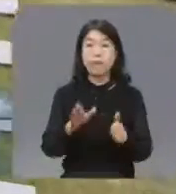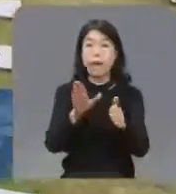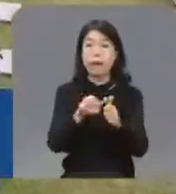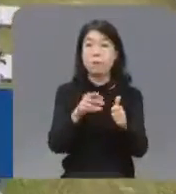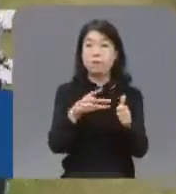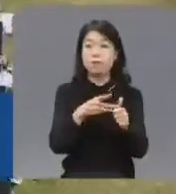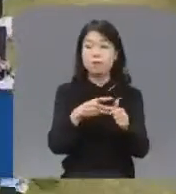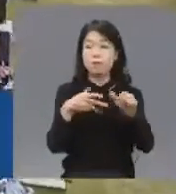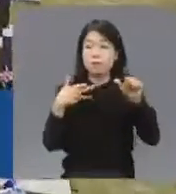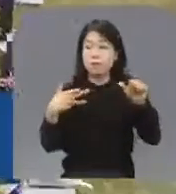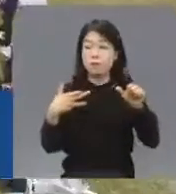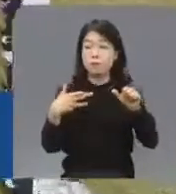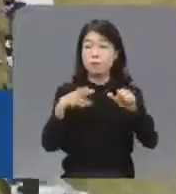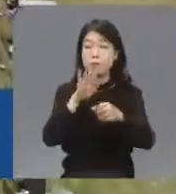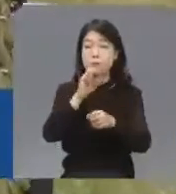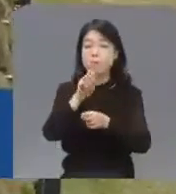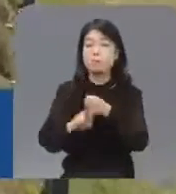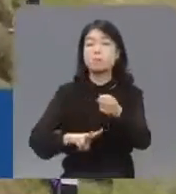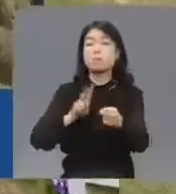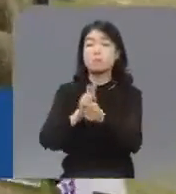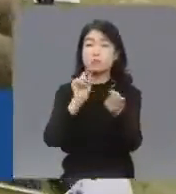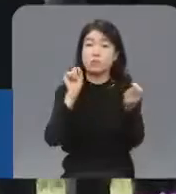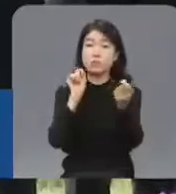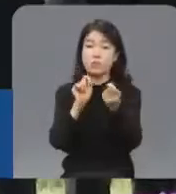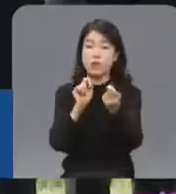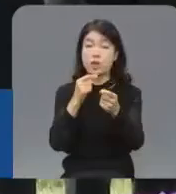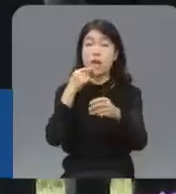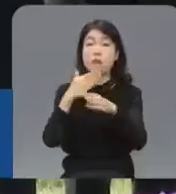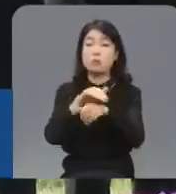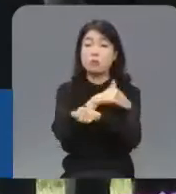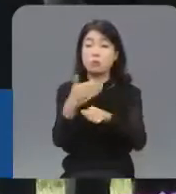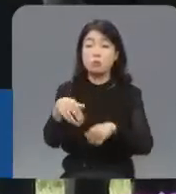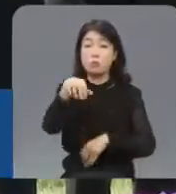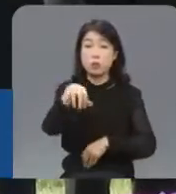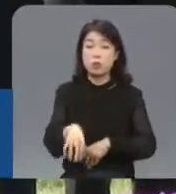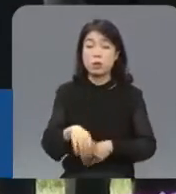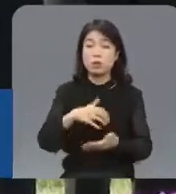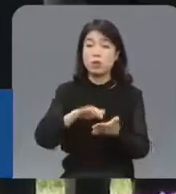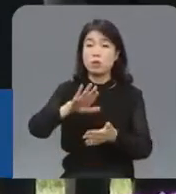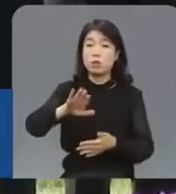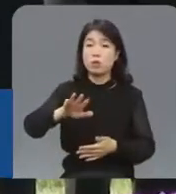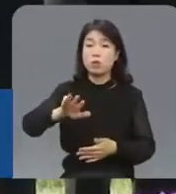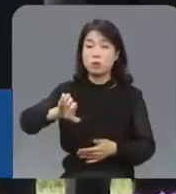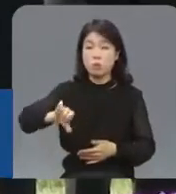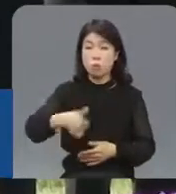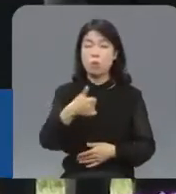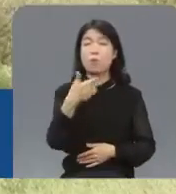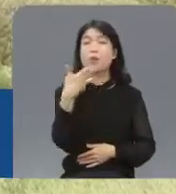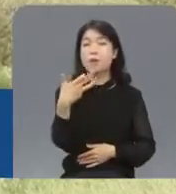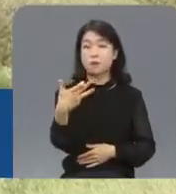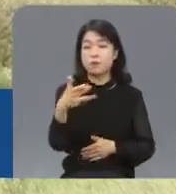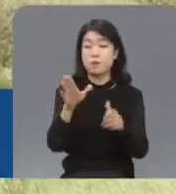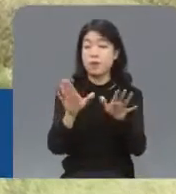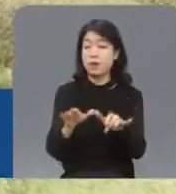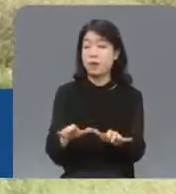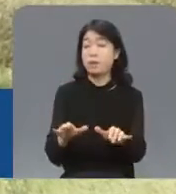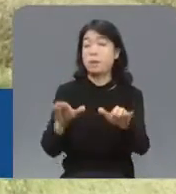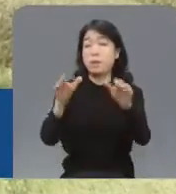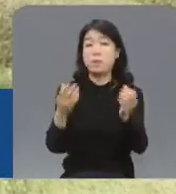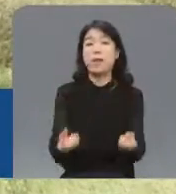함평구는 5.18 42주년을 앞두고 민주묘지에서 518마리 함평 나비 행사를